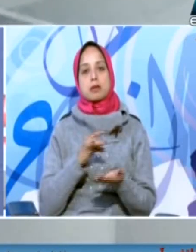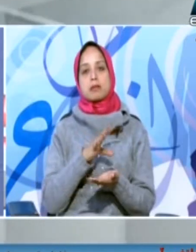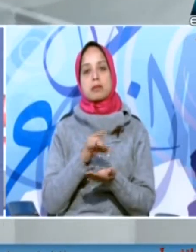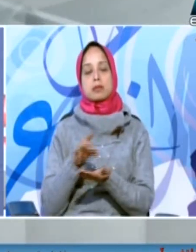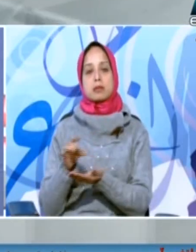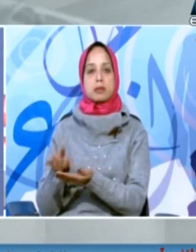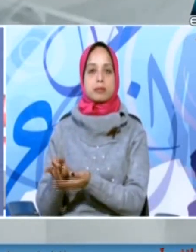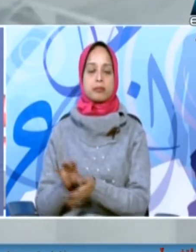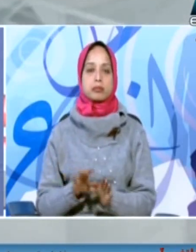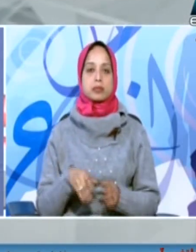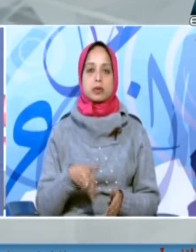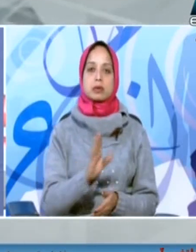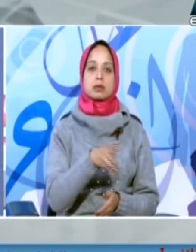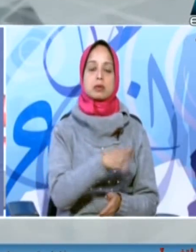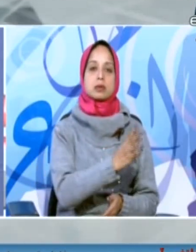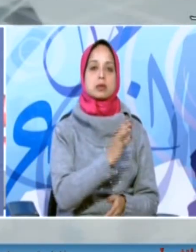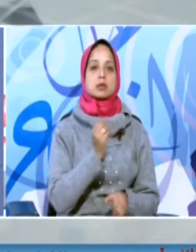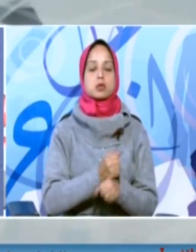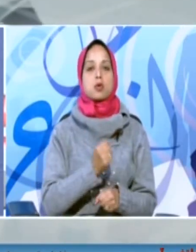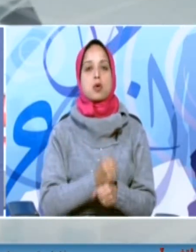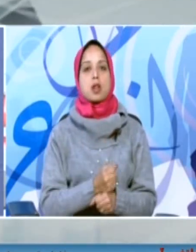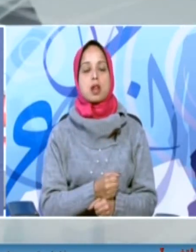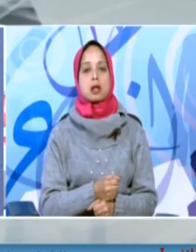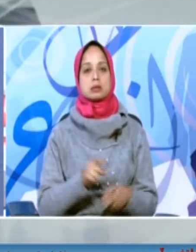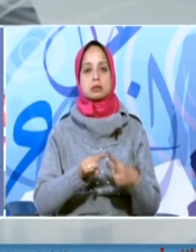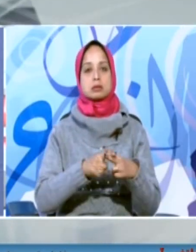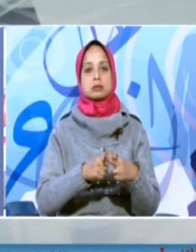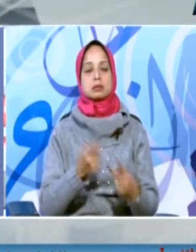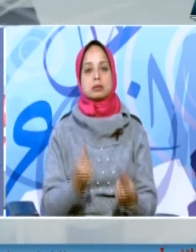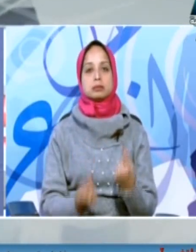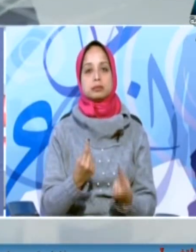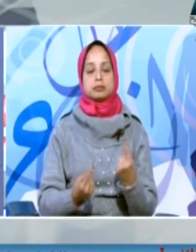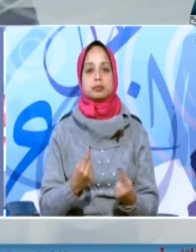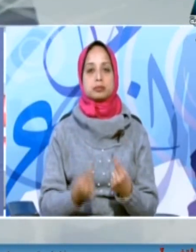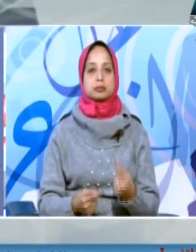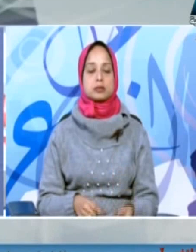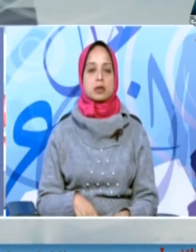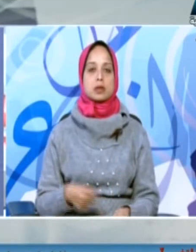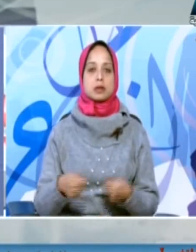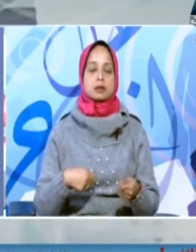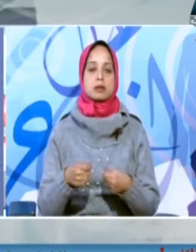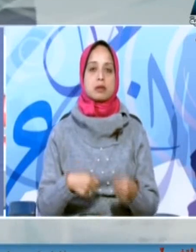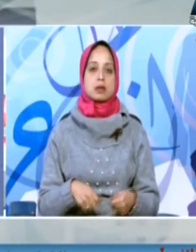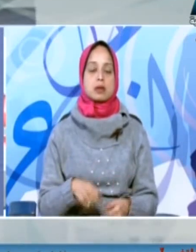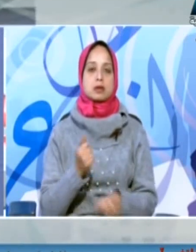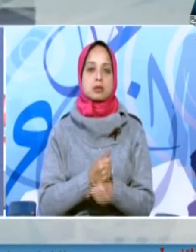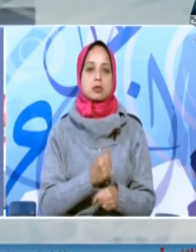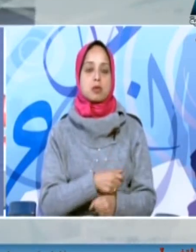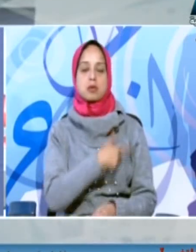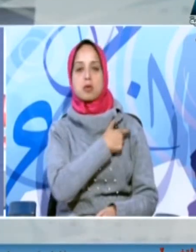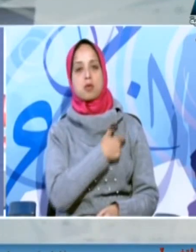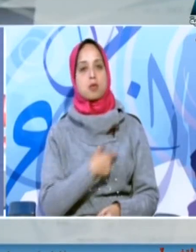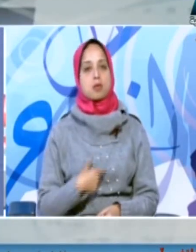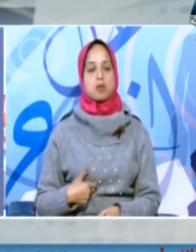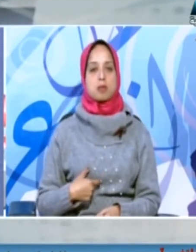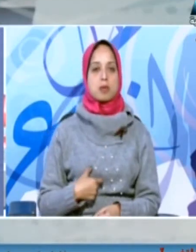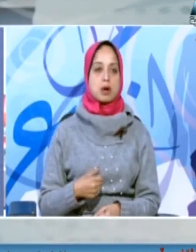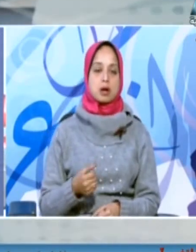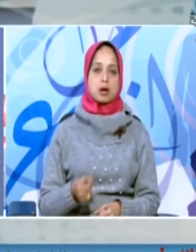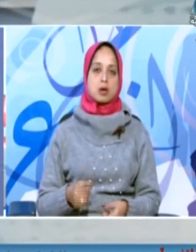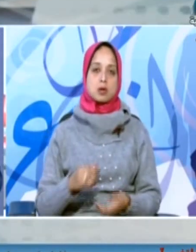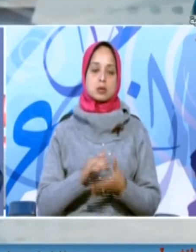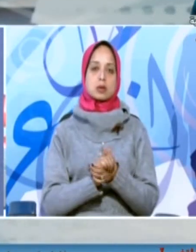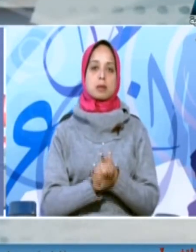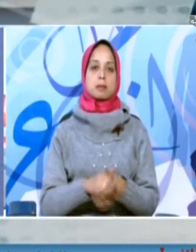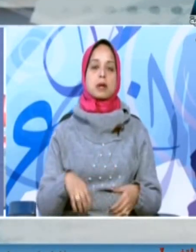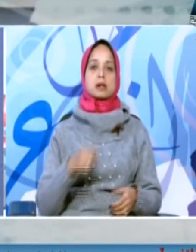الوطني واتجهوا إلى الأعمال الخاصة، زراعة، صناعة، تجارة، محاماة أو الوظائف الحكومية أو صانع البعض الأجانب،